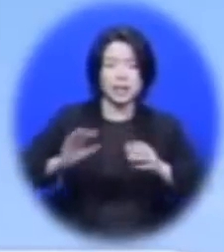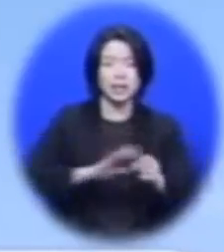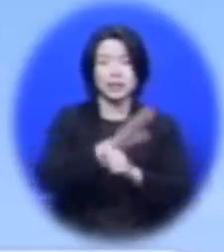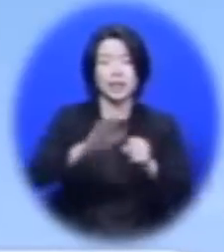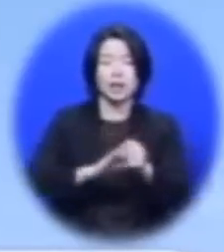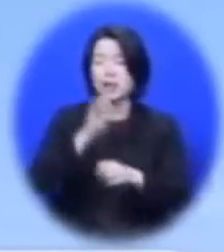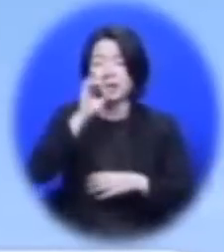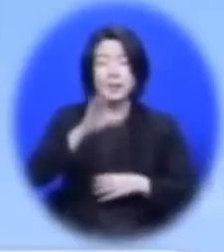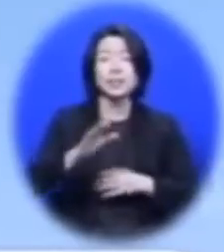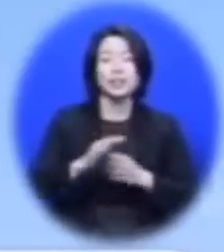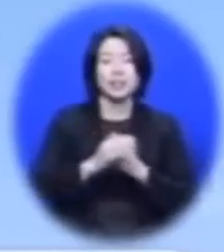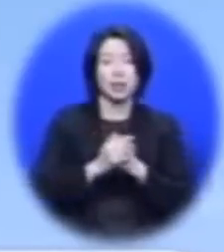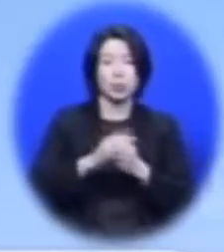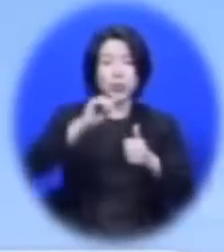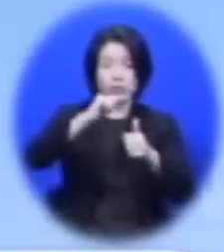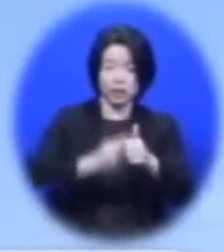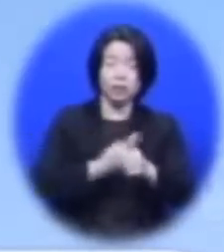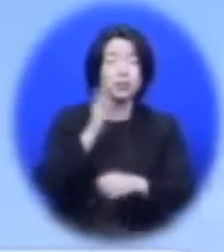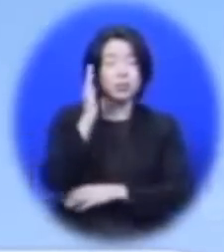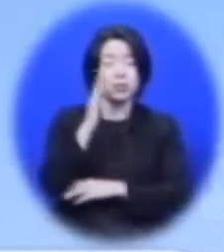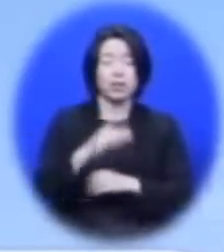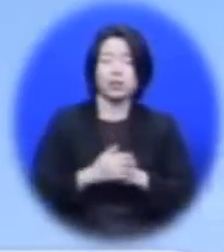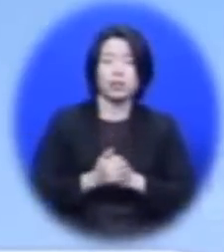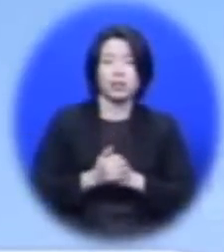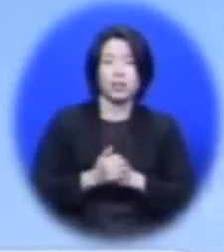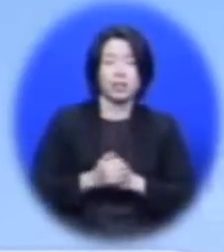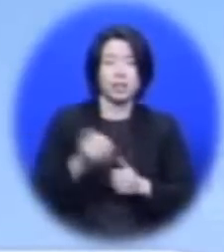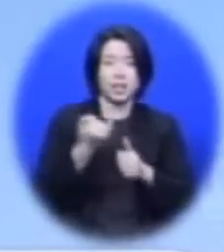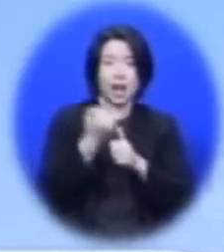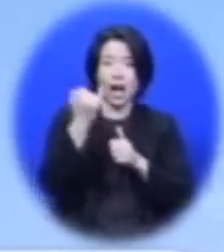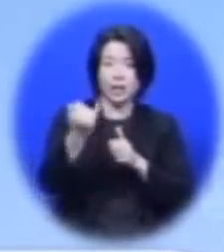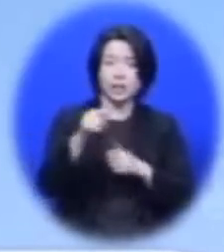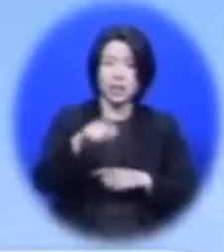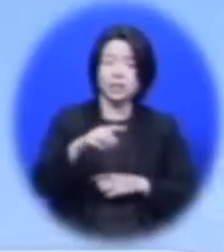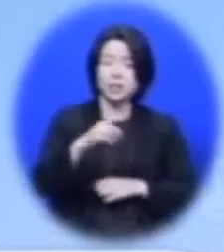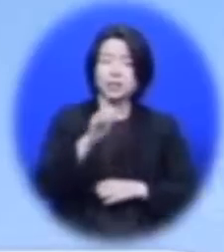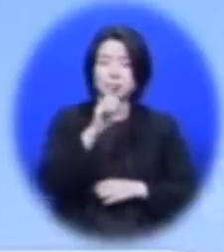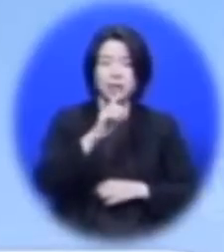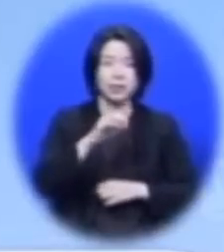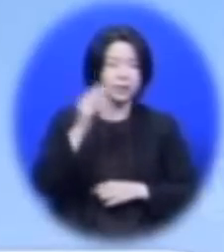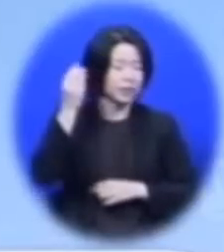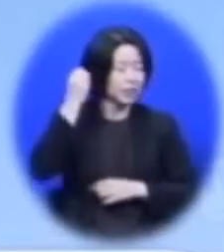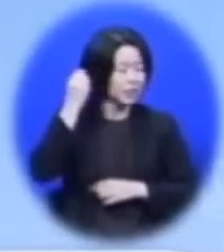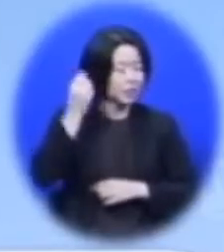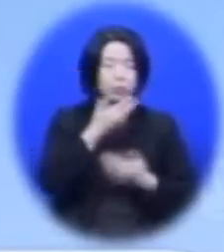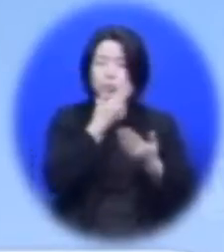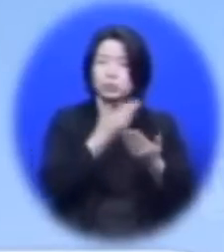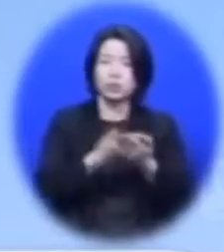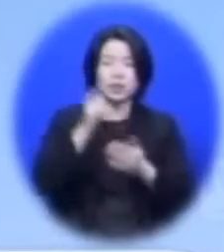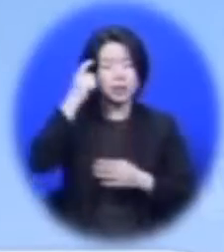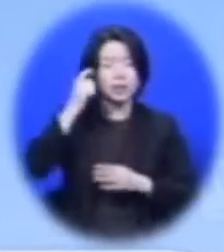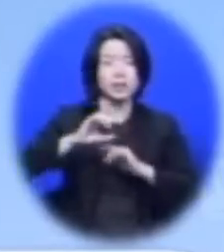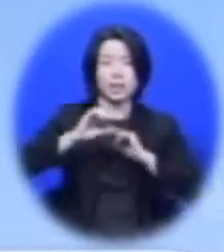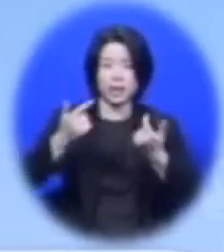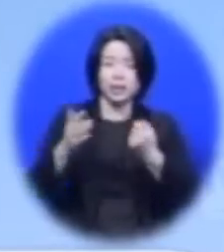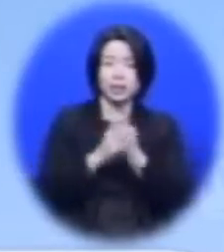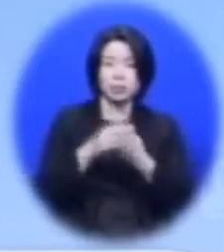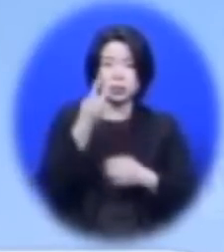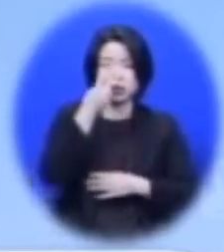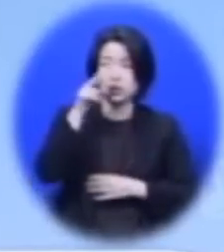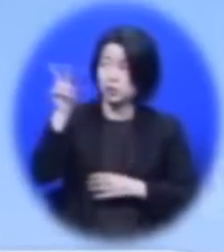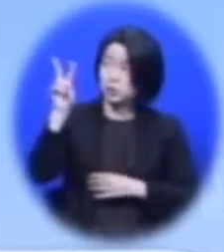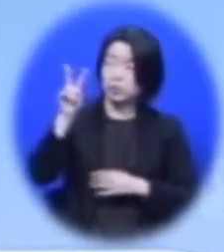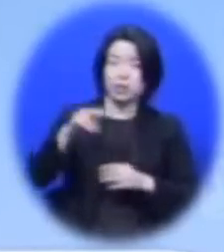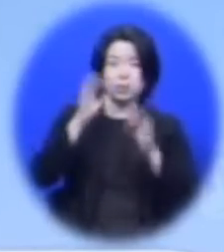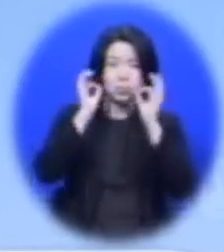된다고, 당연한 이야기죠. 아내가 그 말을 귀담아 듣지 않은 바람에 뒤돌아보고